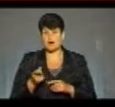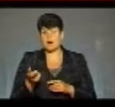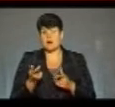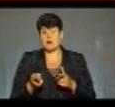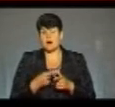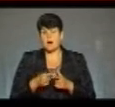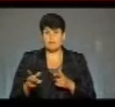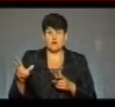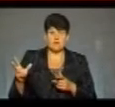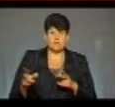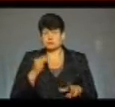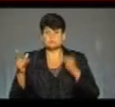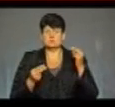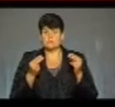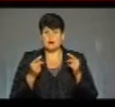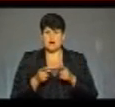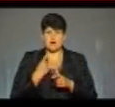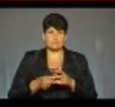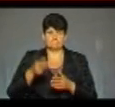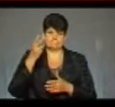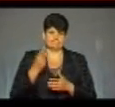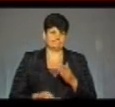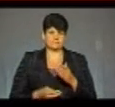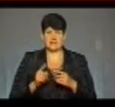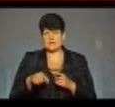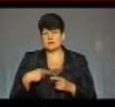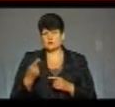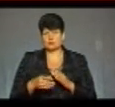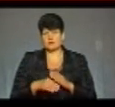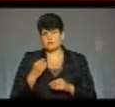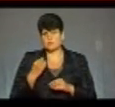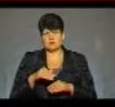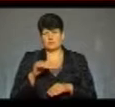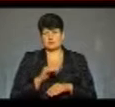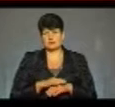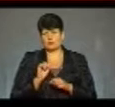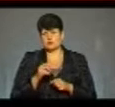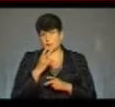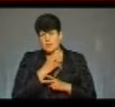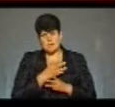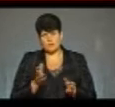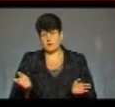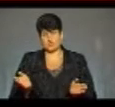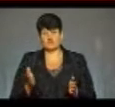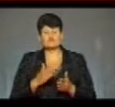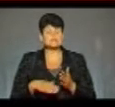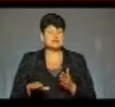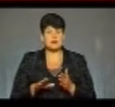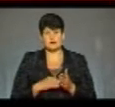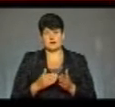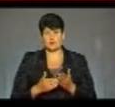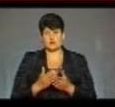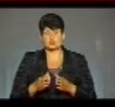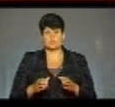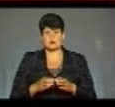вона досягне певних успіхів, або на наступних виборах ми фактично можемо не побачити взагалі політичної